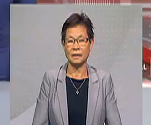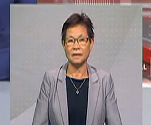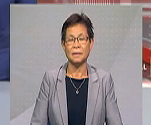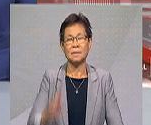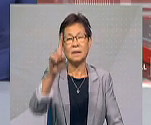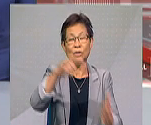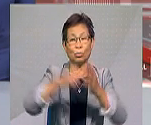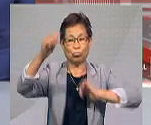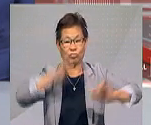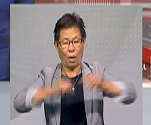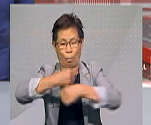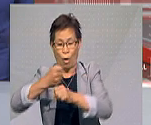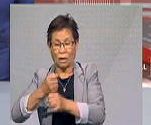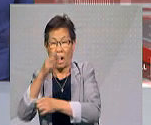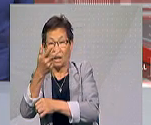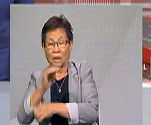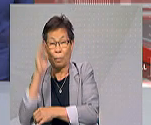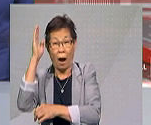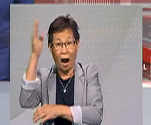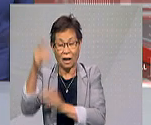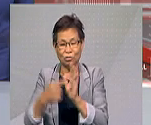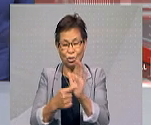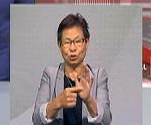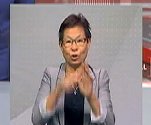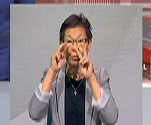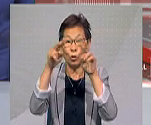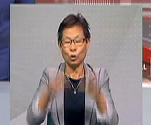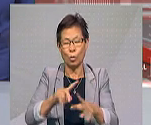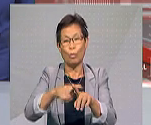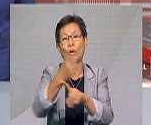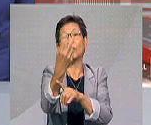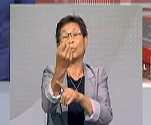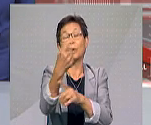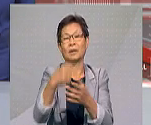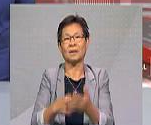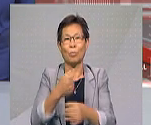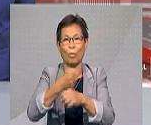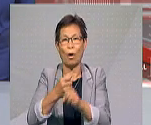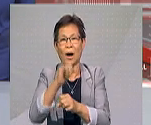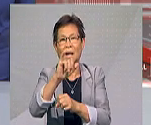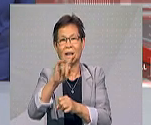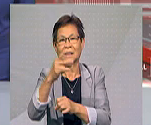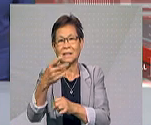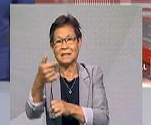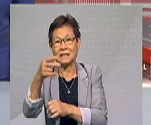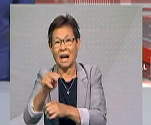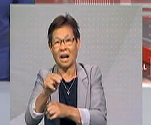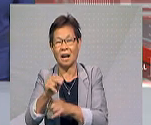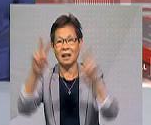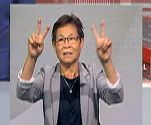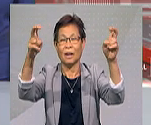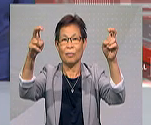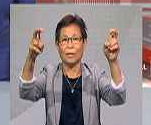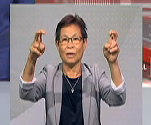Saudara, satu lagi drama terbitan RTM bakal menemui penonton Disember nanti. Karya arahan Ihsan Sukiman ini mengangkat tema